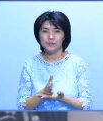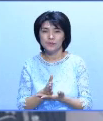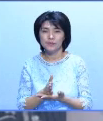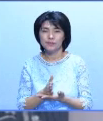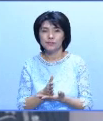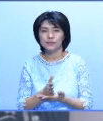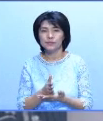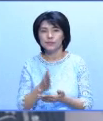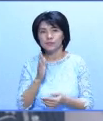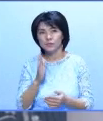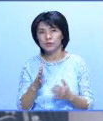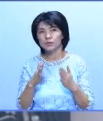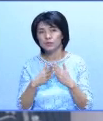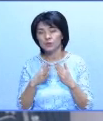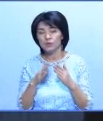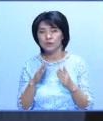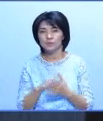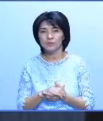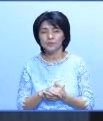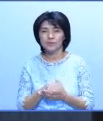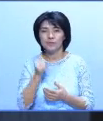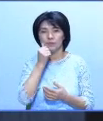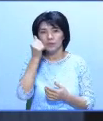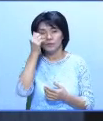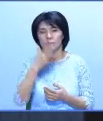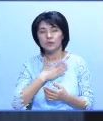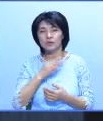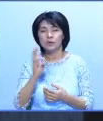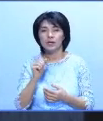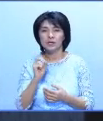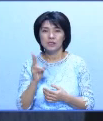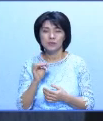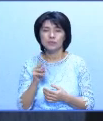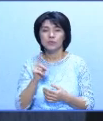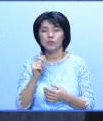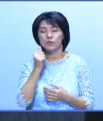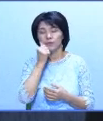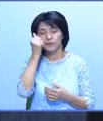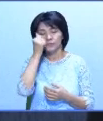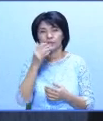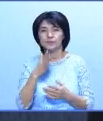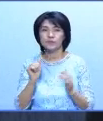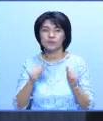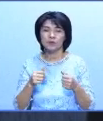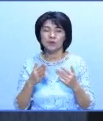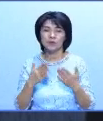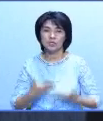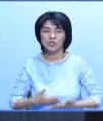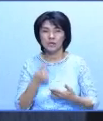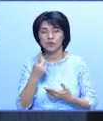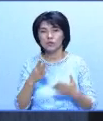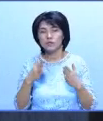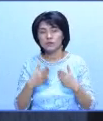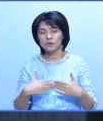Будем отмечать теперь здесь. Спасибо нашему Акиму за то, что подарил нам возможность жить одной семьей, под